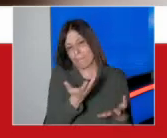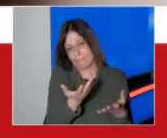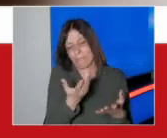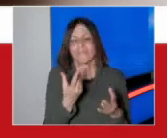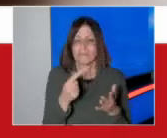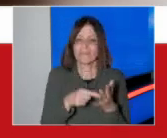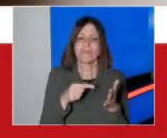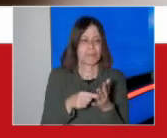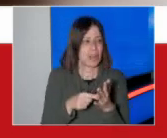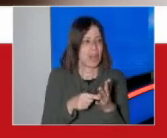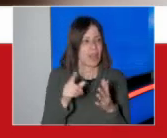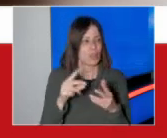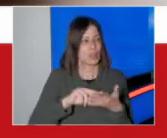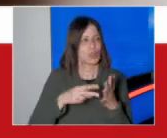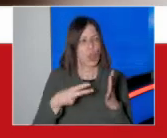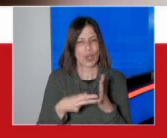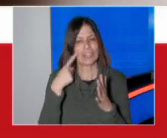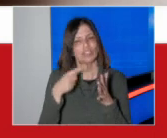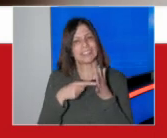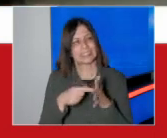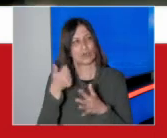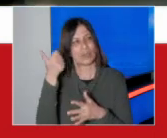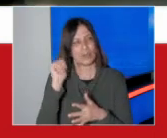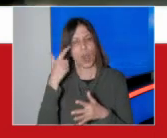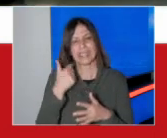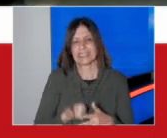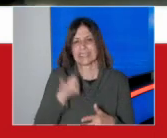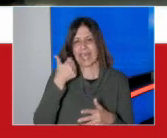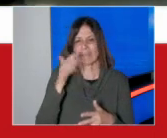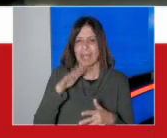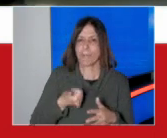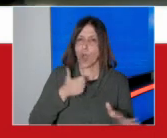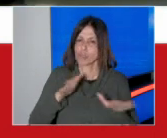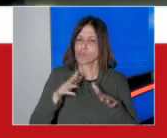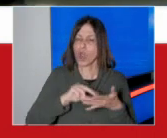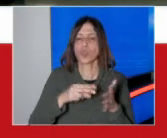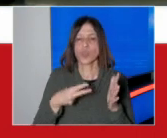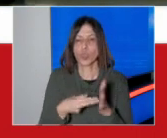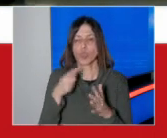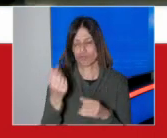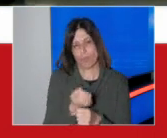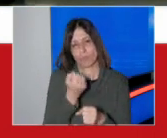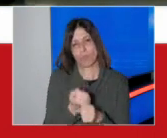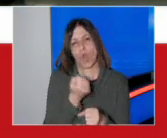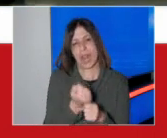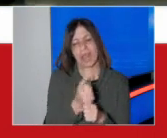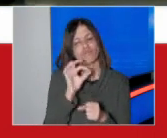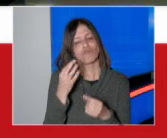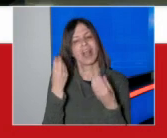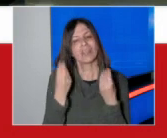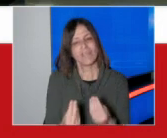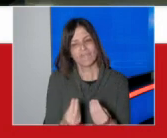וגם לנוכח אותה תוכנית שהציגו אמש השרים וראש הממשלה, תוכנית שלמעשה פועלת